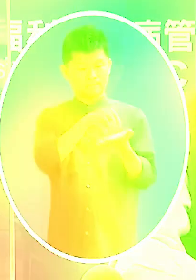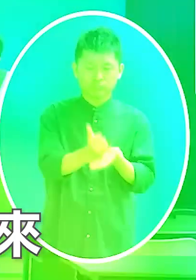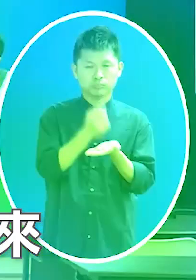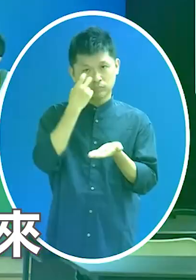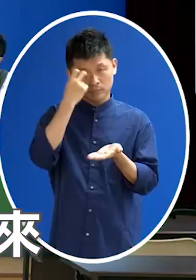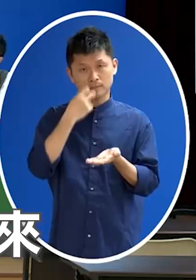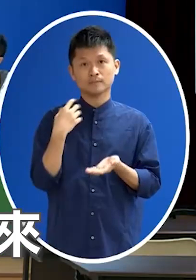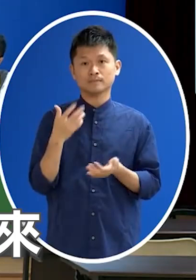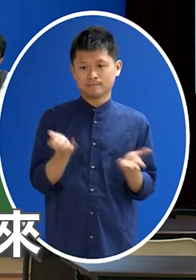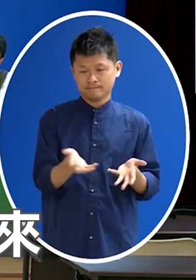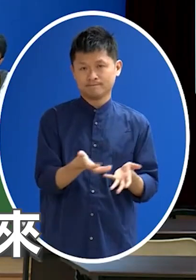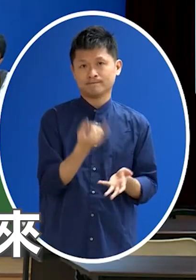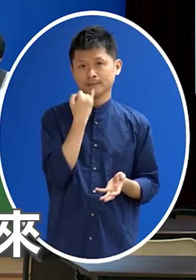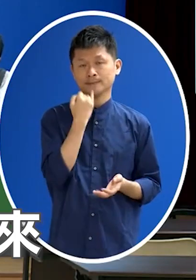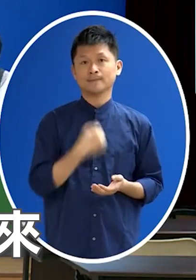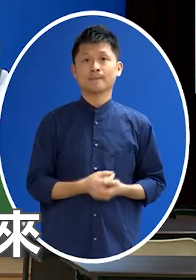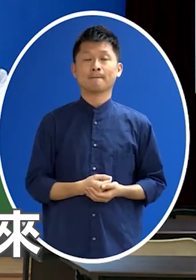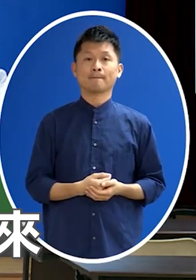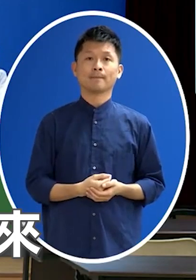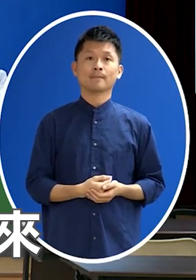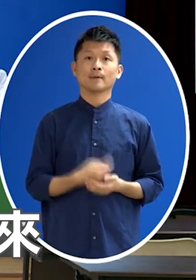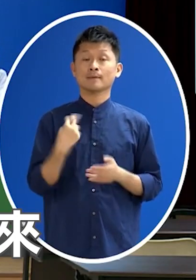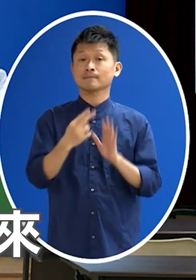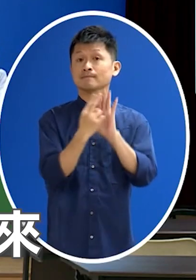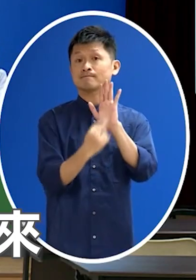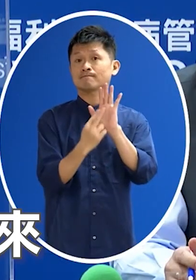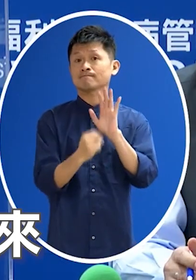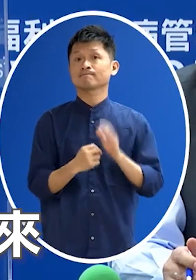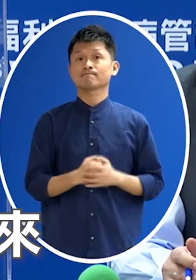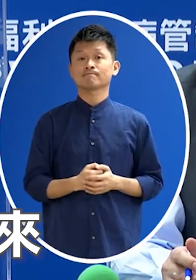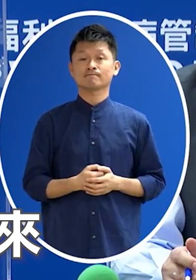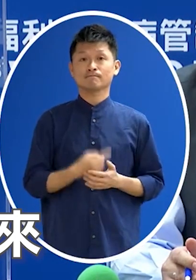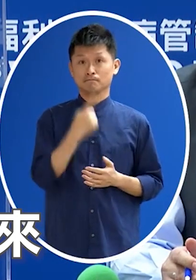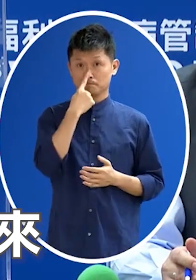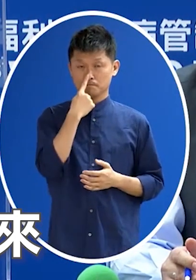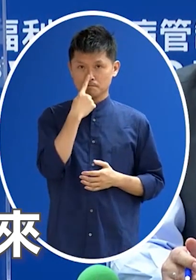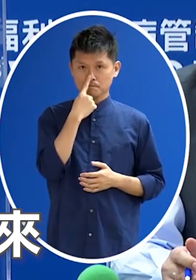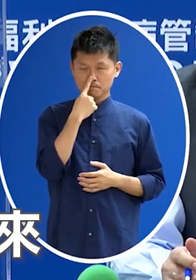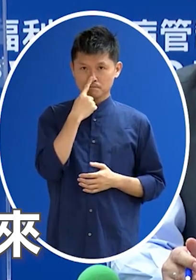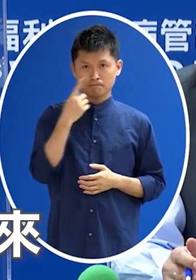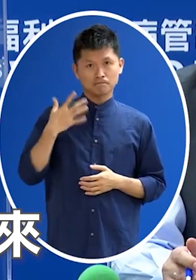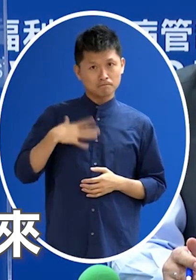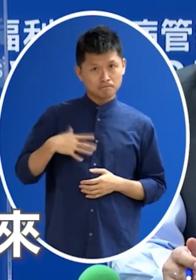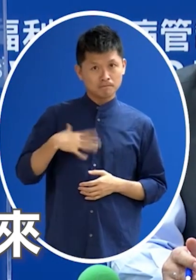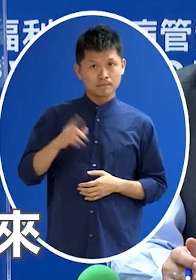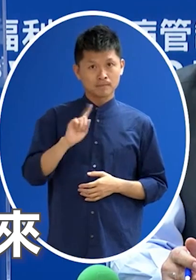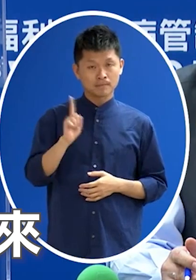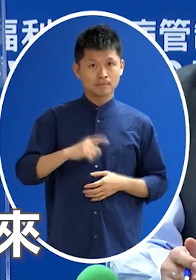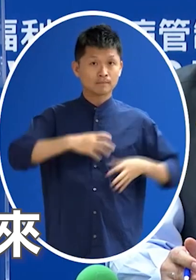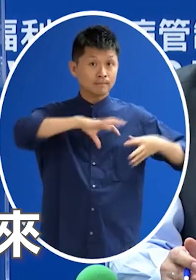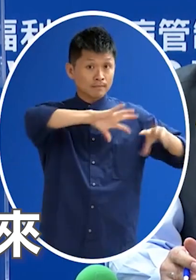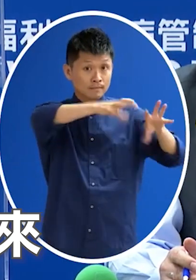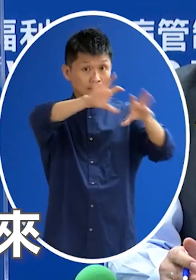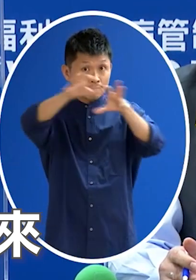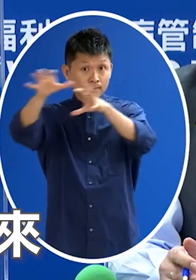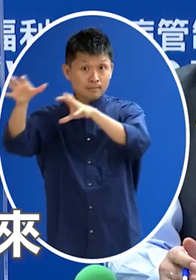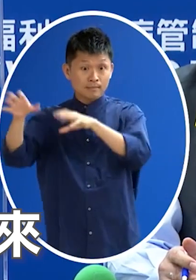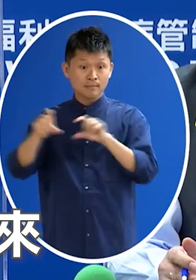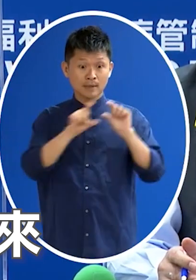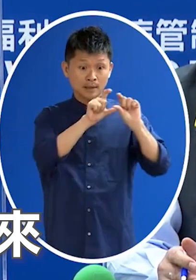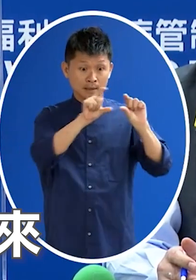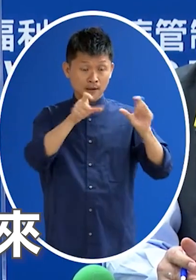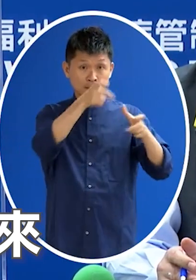理。好，刚还讲再澄清一下哈，就现在其实在我所了解的情况下，啊，世界各大疫苗